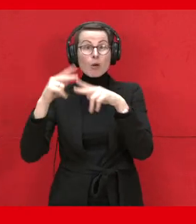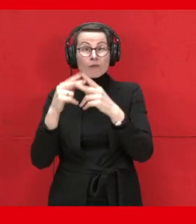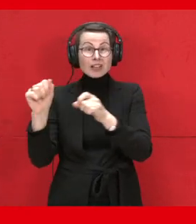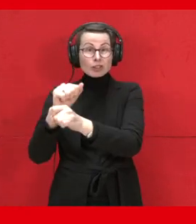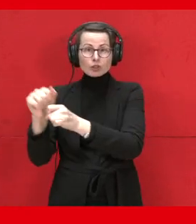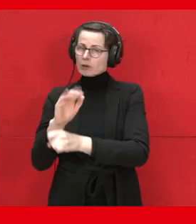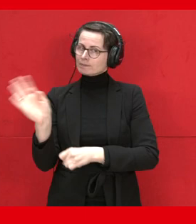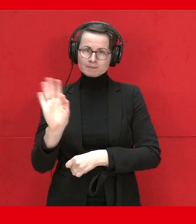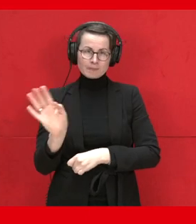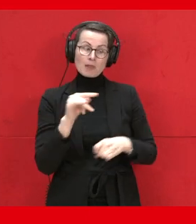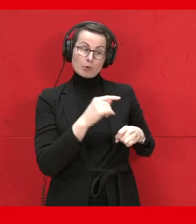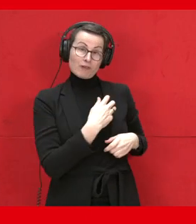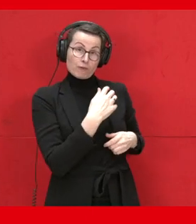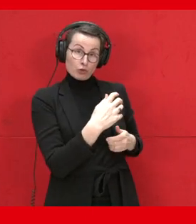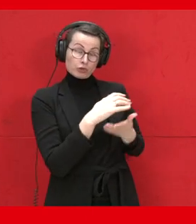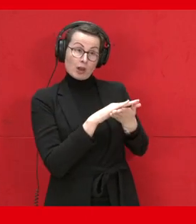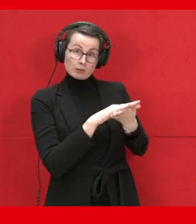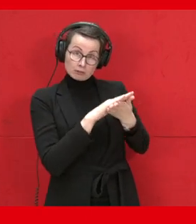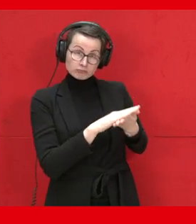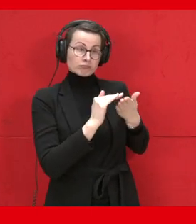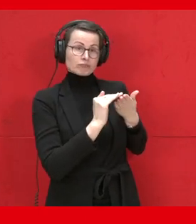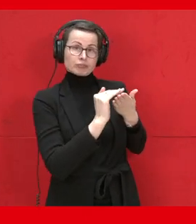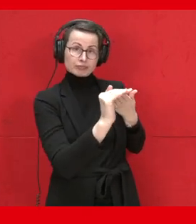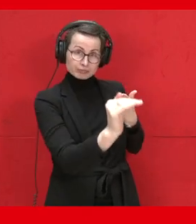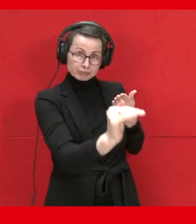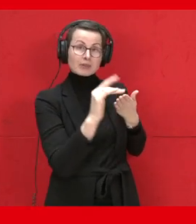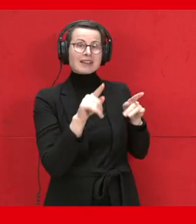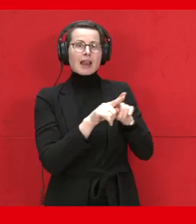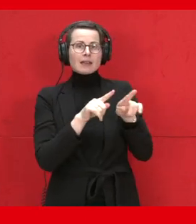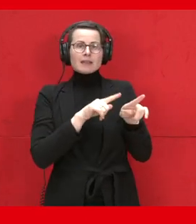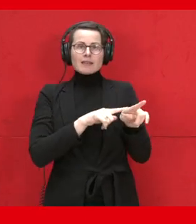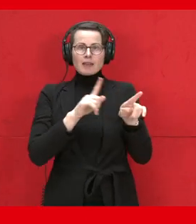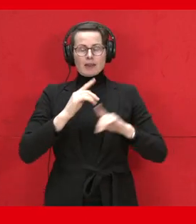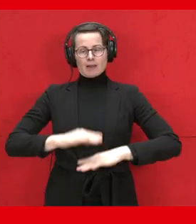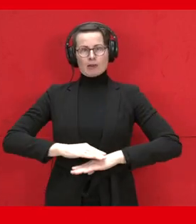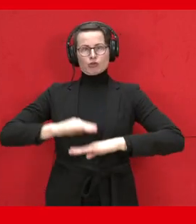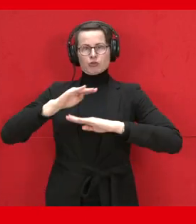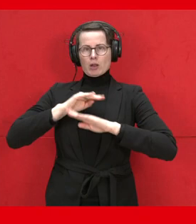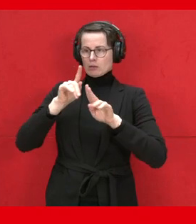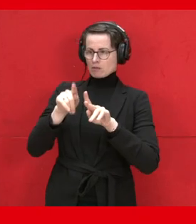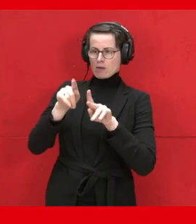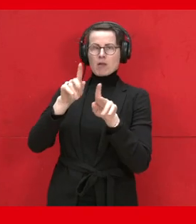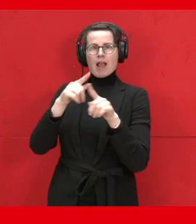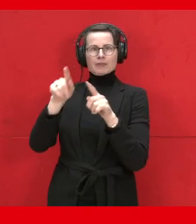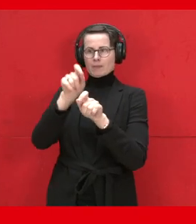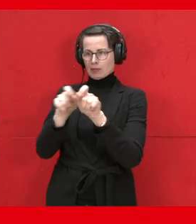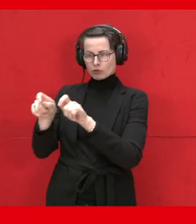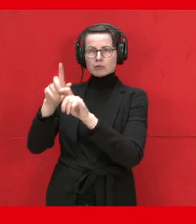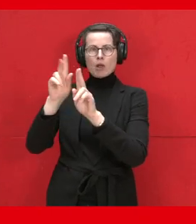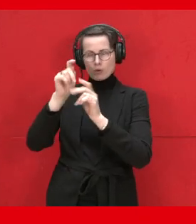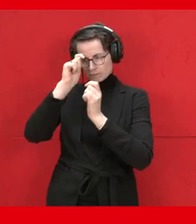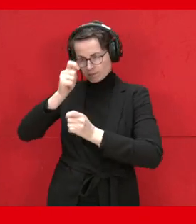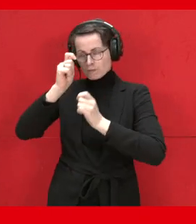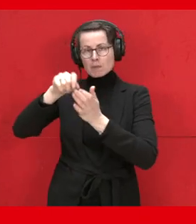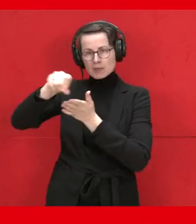zusammenzukriegen, Wohlstand zu sichern, Wohlstand auszubauen, aber darauf zu achten, dass Wohlstand und Anstand nicht auseinanderfallen, das ist, glaube ich, ein Ziel, für